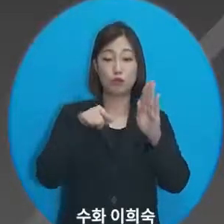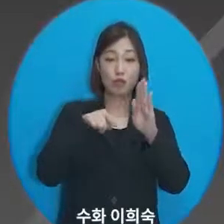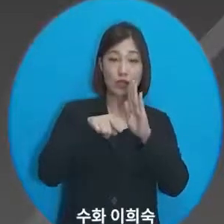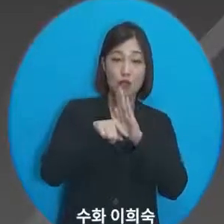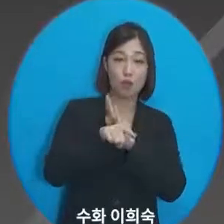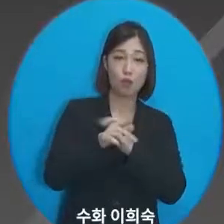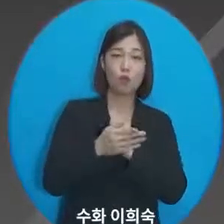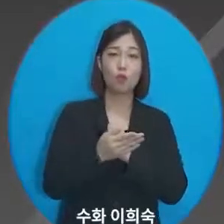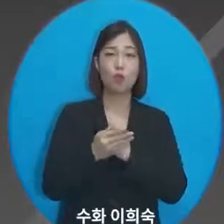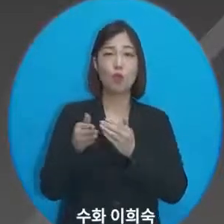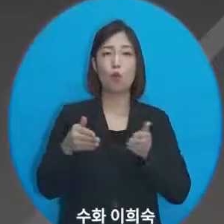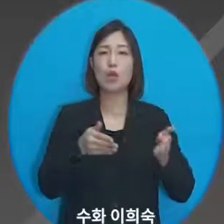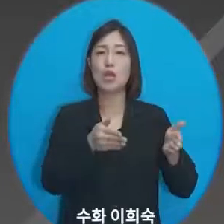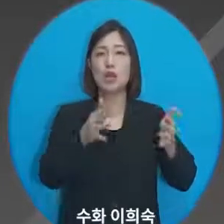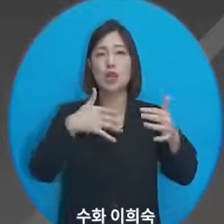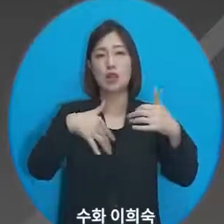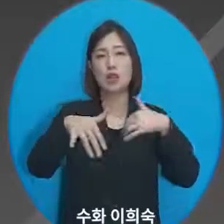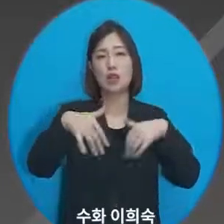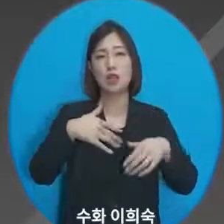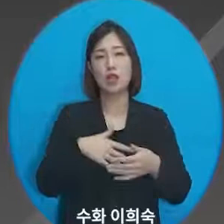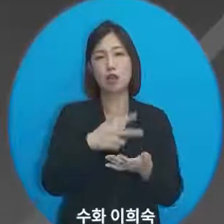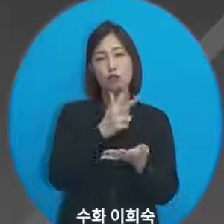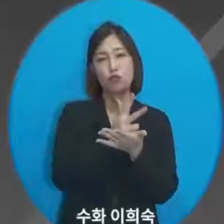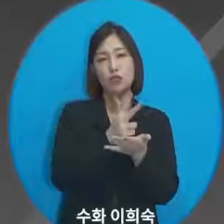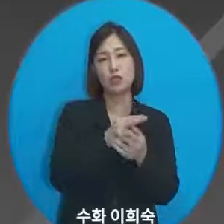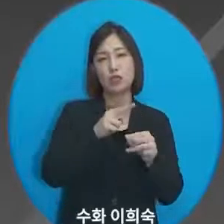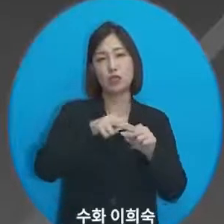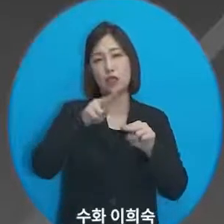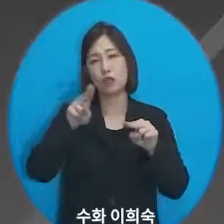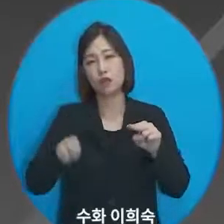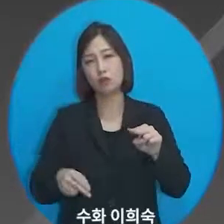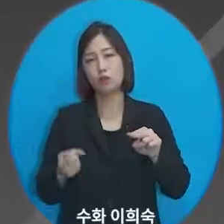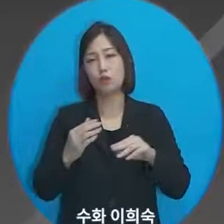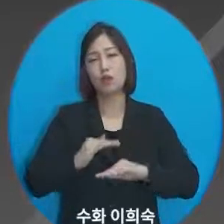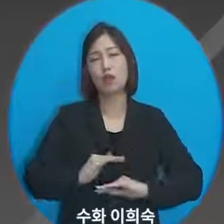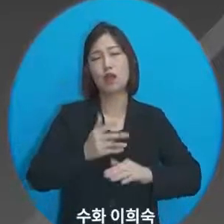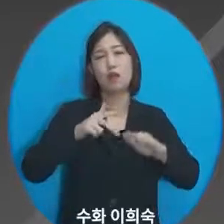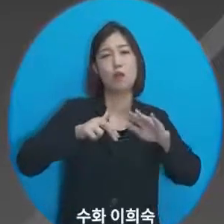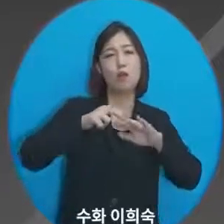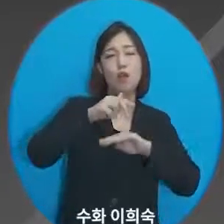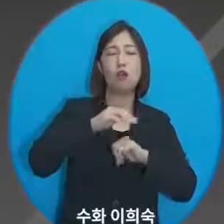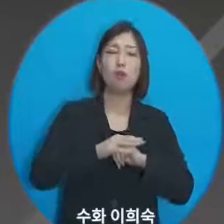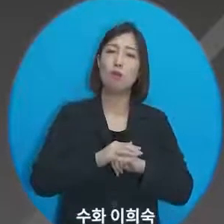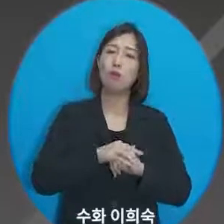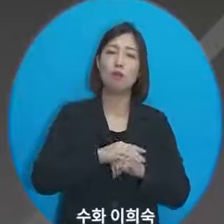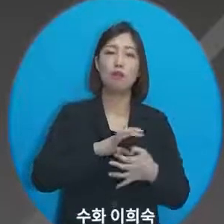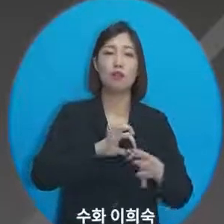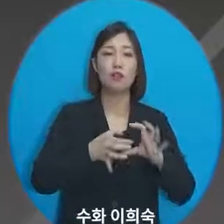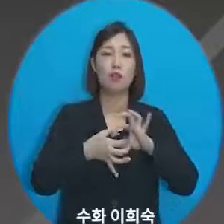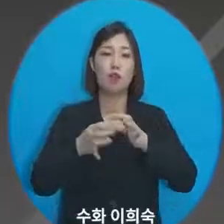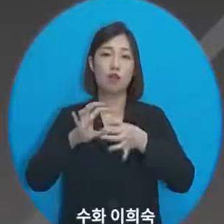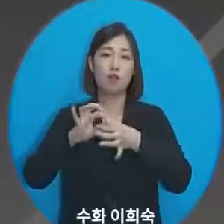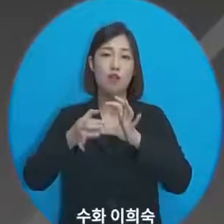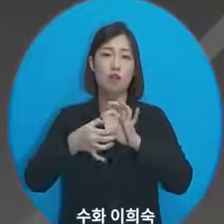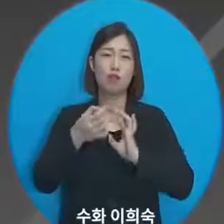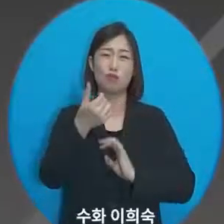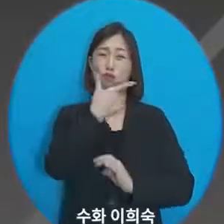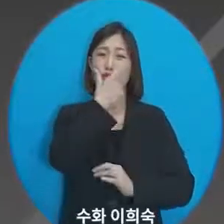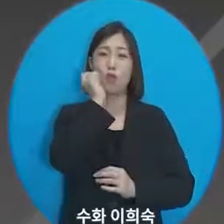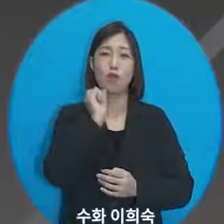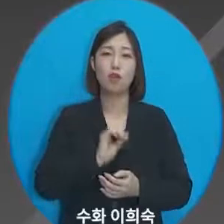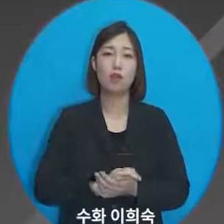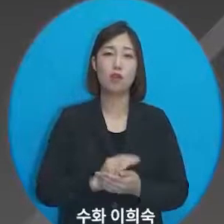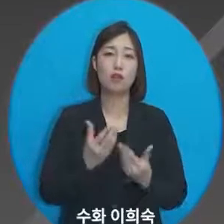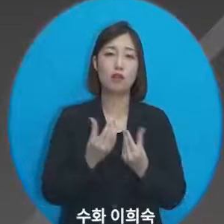도로를 나오고 도로에서 주차장에서 내려가지고 건물에 올라가는 이런 그 어떤 연결성, 정합성이 한